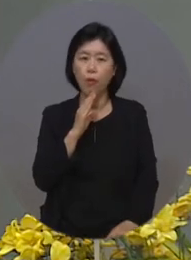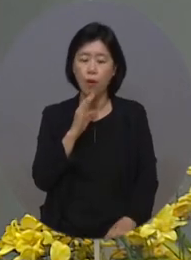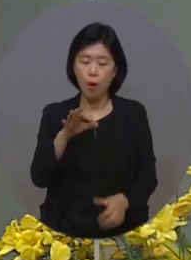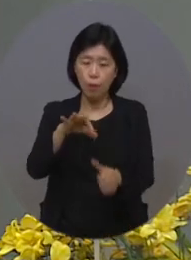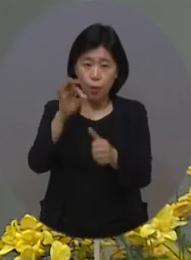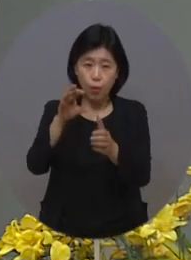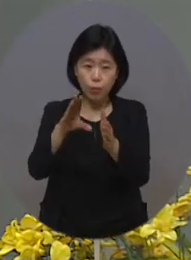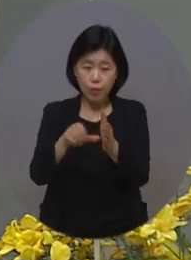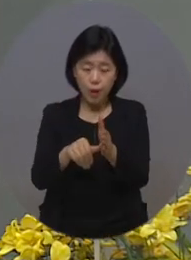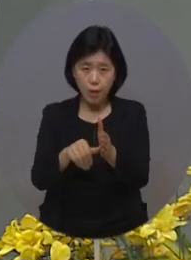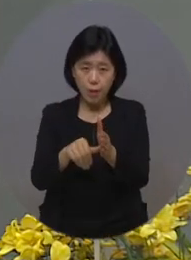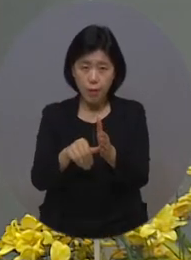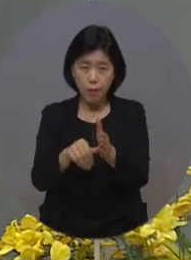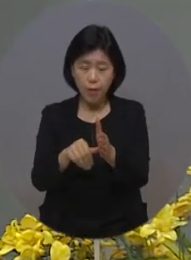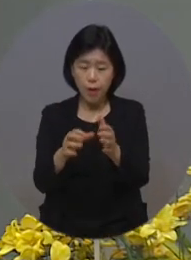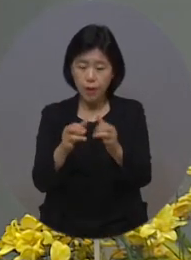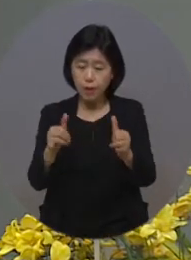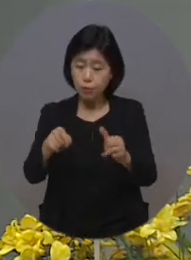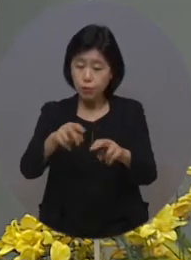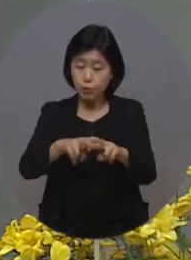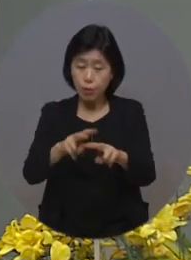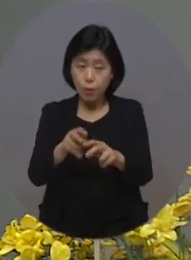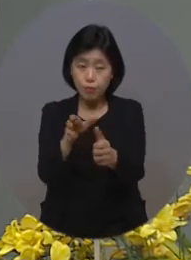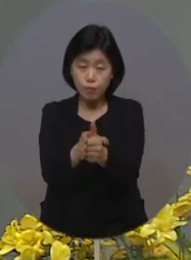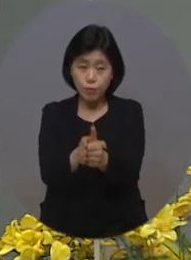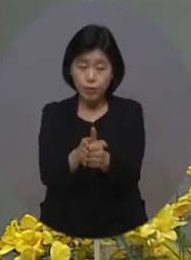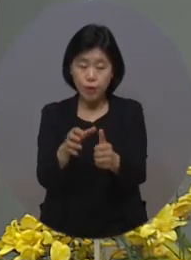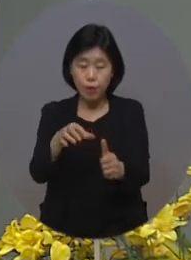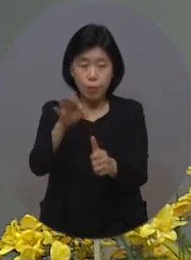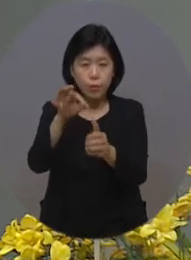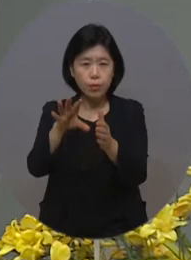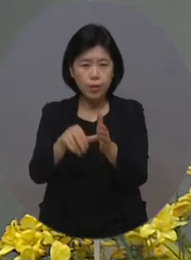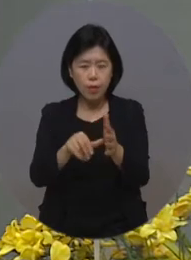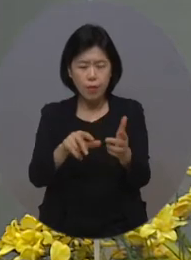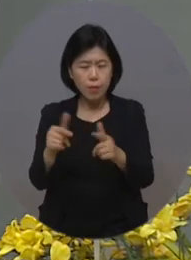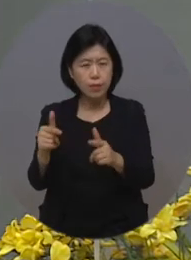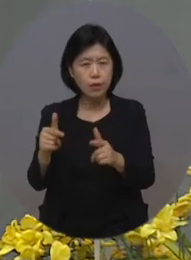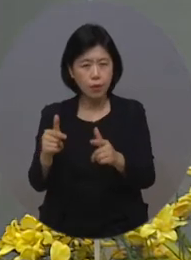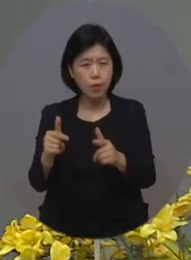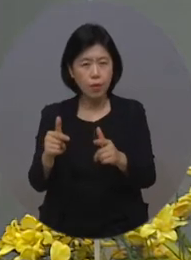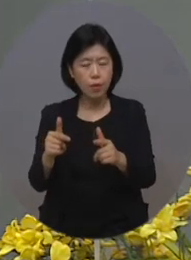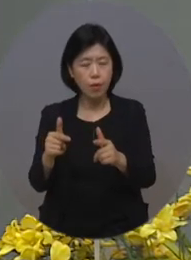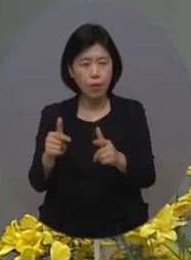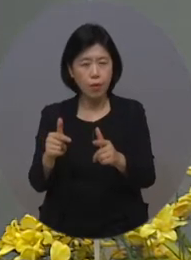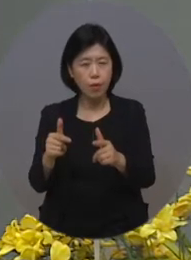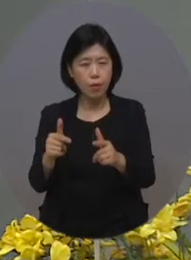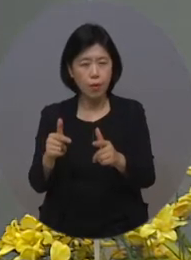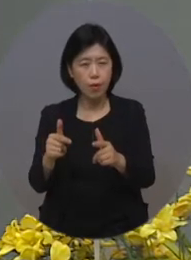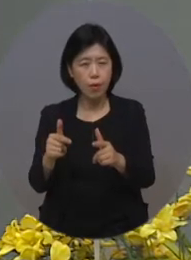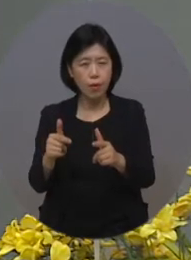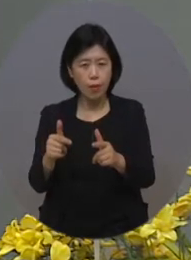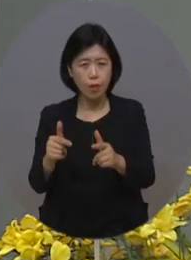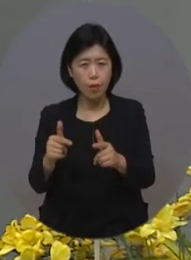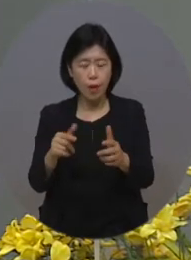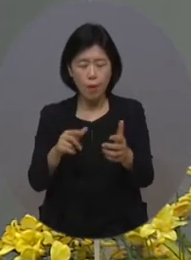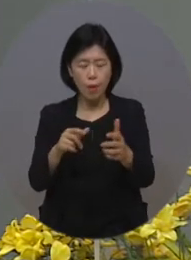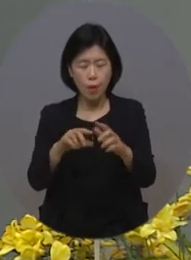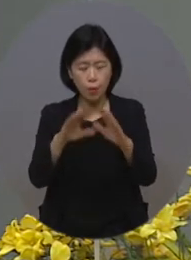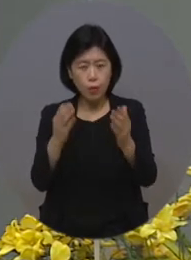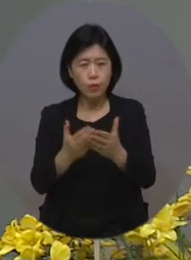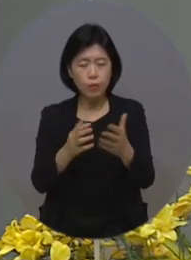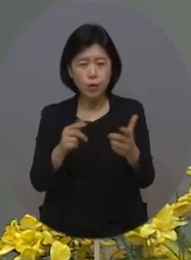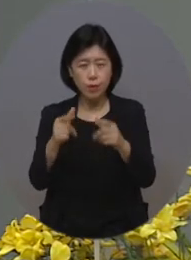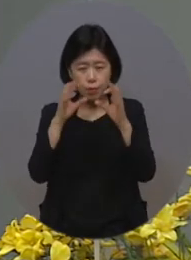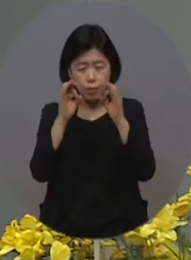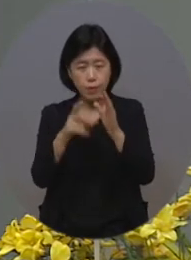어 현장을 소리를 듣고 또 장애인의 삶의 변화를 주기 위한 시장 님의 어떤 뜻이 담겨 있는 그런 걸